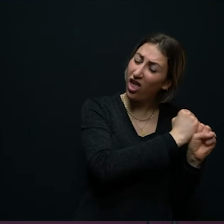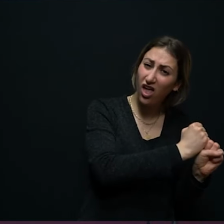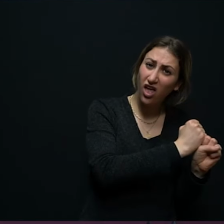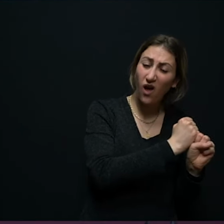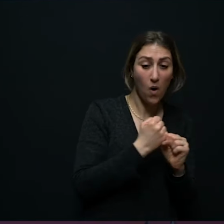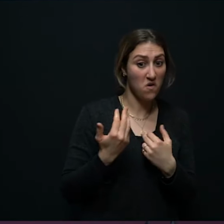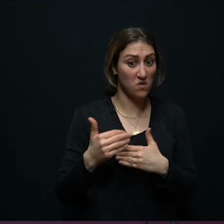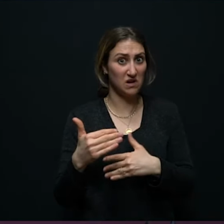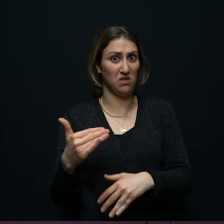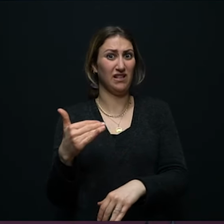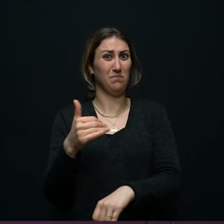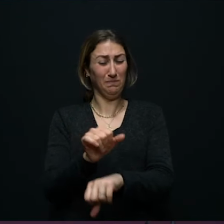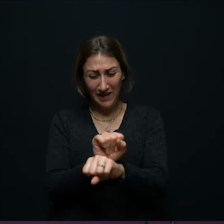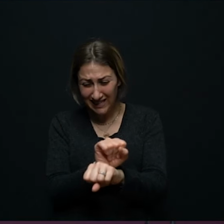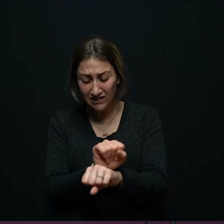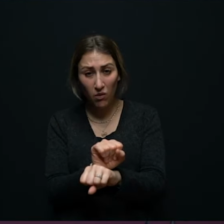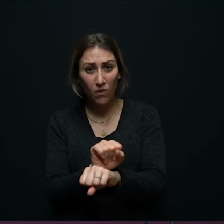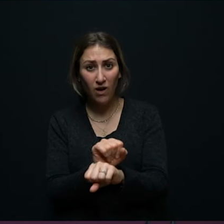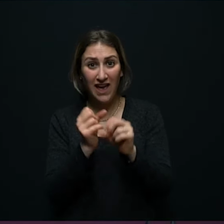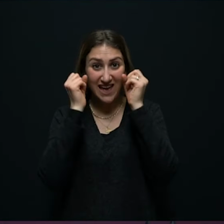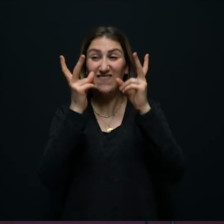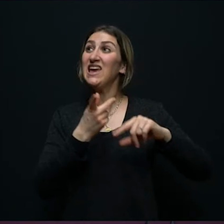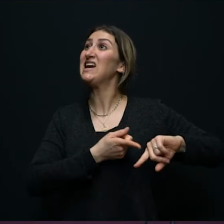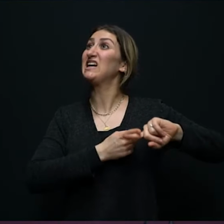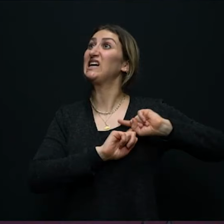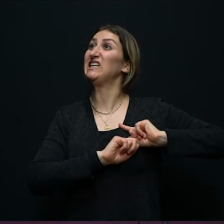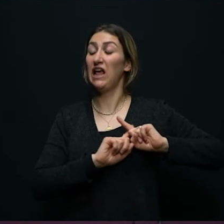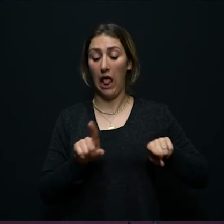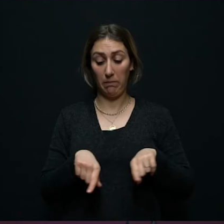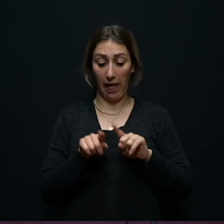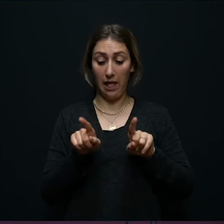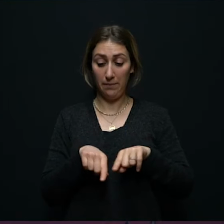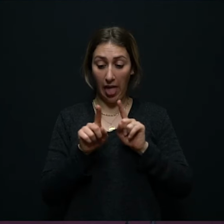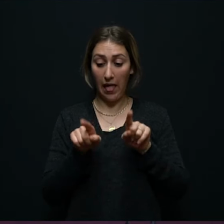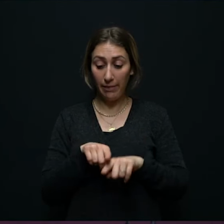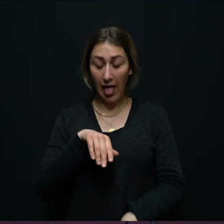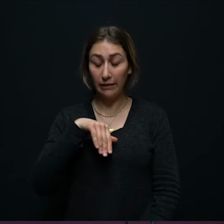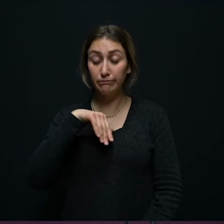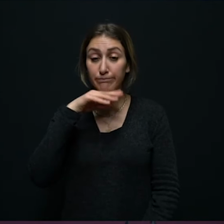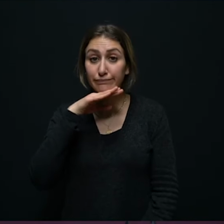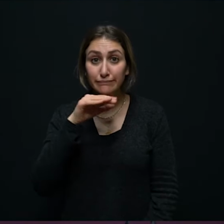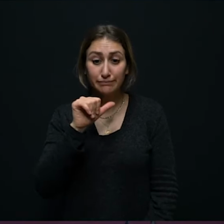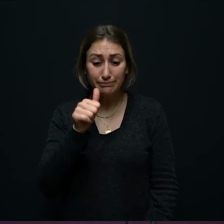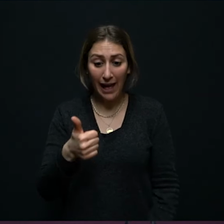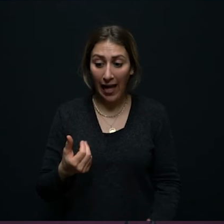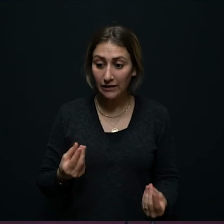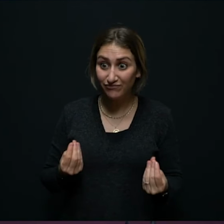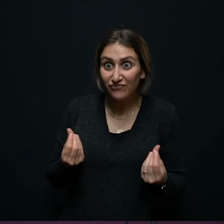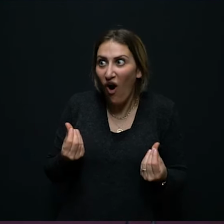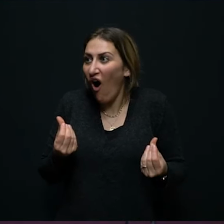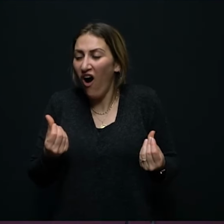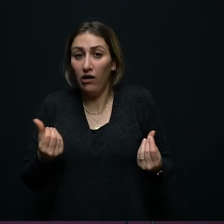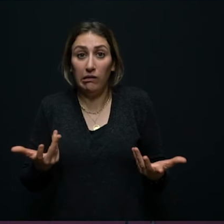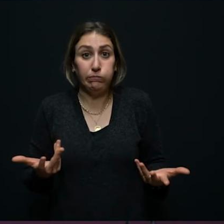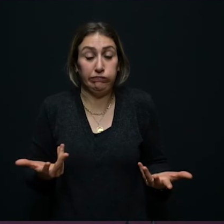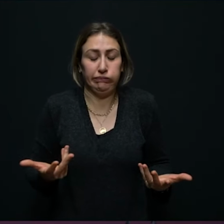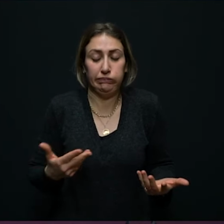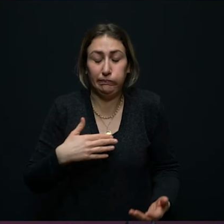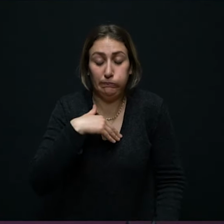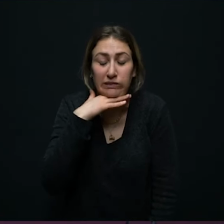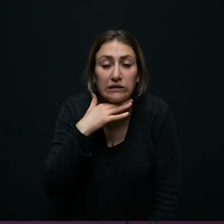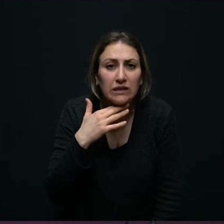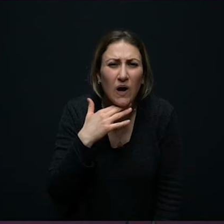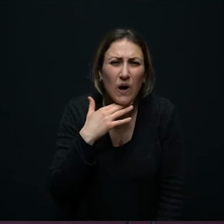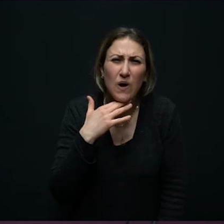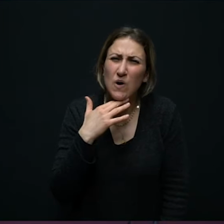chrétienne mono monotone insipide dont on a pâti spirituel veux tu restais dans ton nom ton